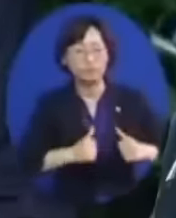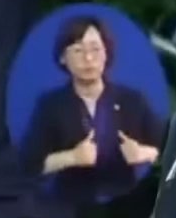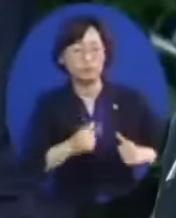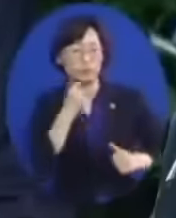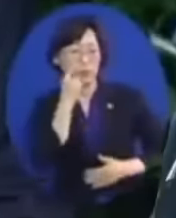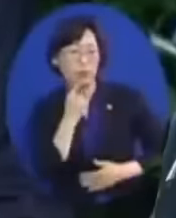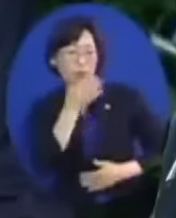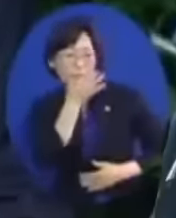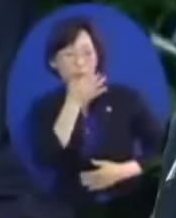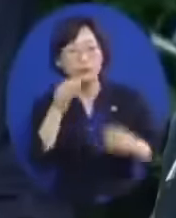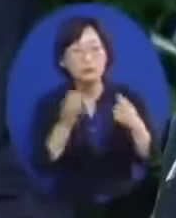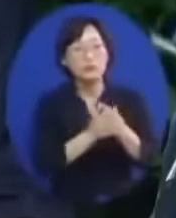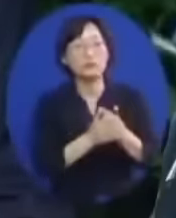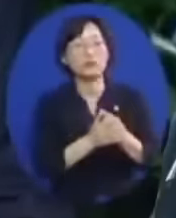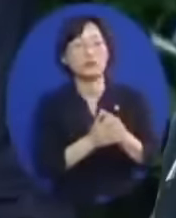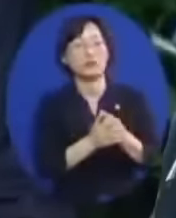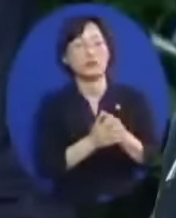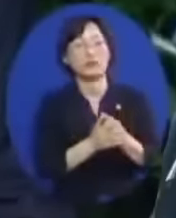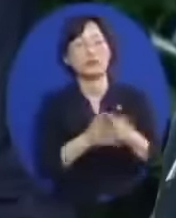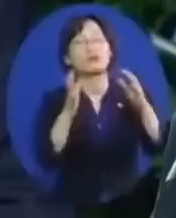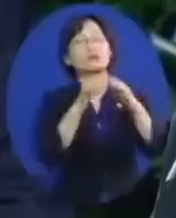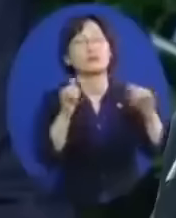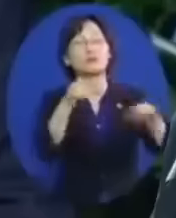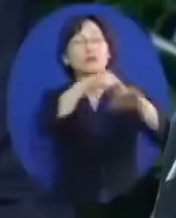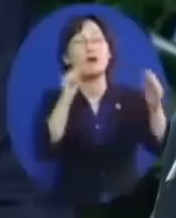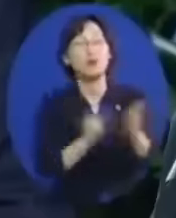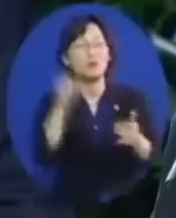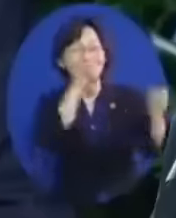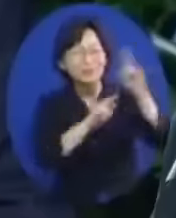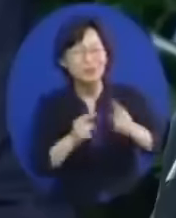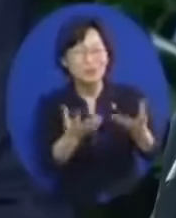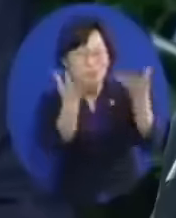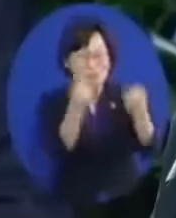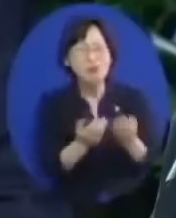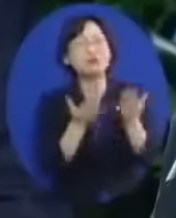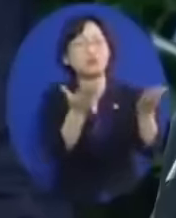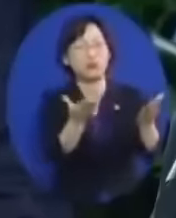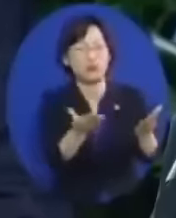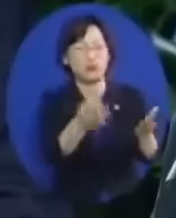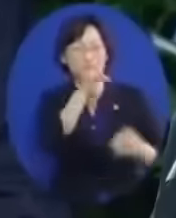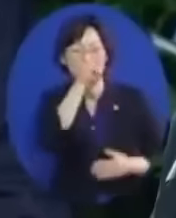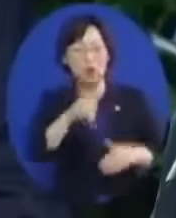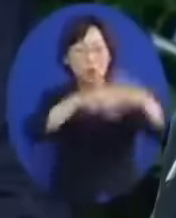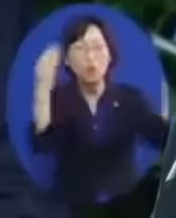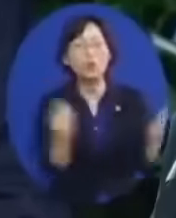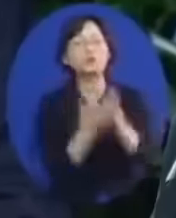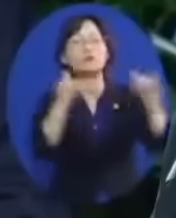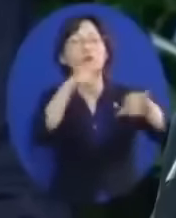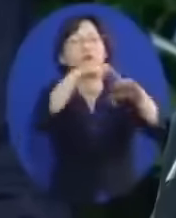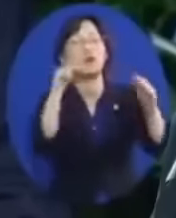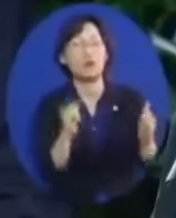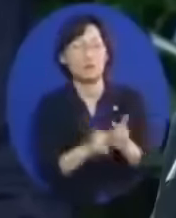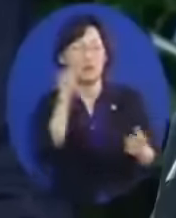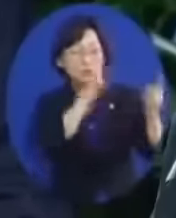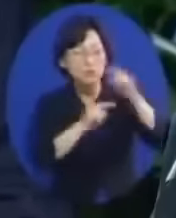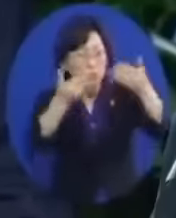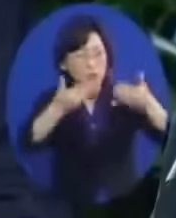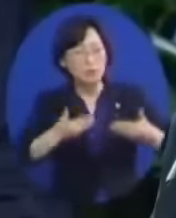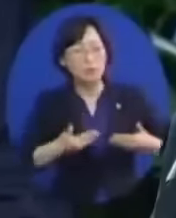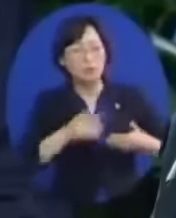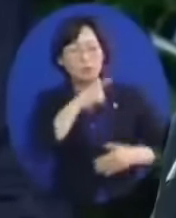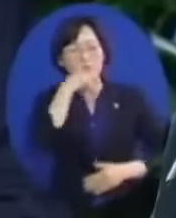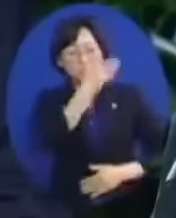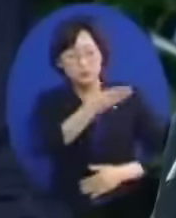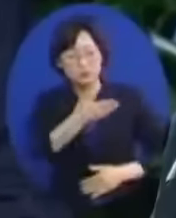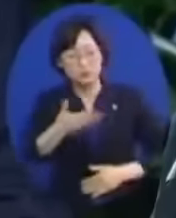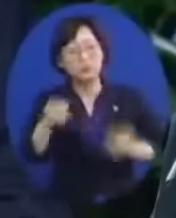탐욕과 욕심으로 말미암아 사람들의 마음의 상처를 얼마나 줍니까? 모든 사람들은 마음의 상처를 입고 피를